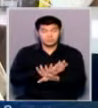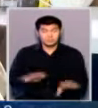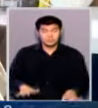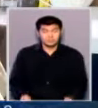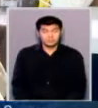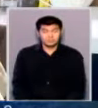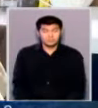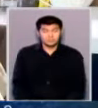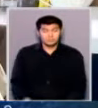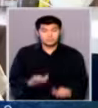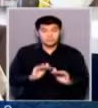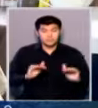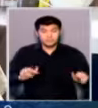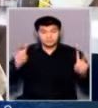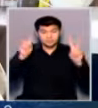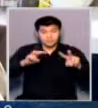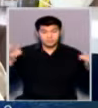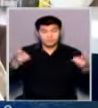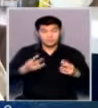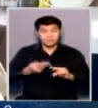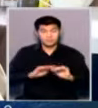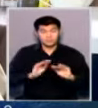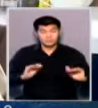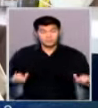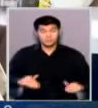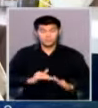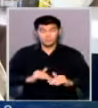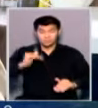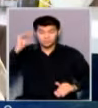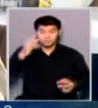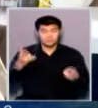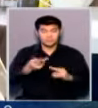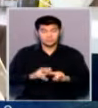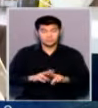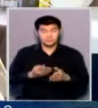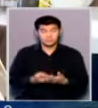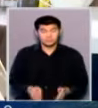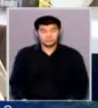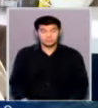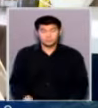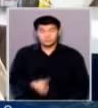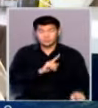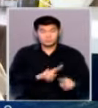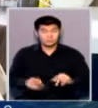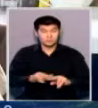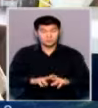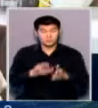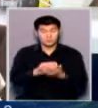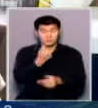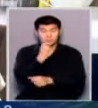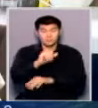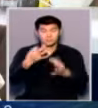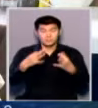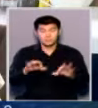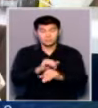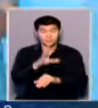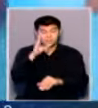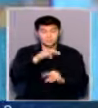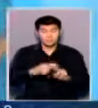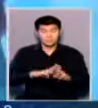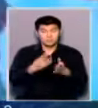балаға. Өйткені бала іздену керек, бала өсу керек. Ол бірден гран-при алдым деп босап кетуі де